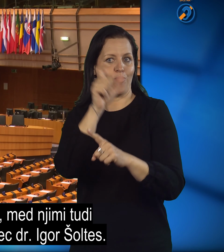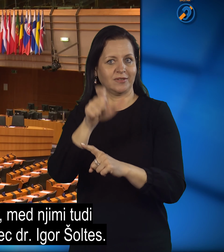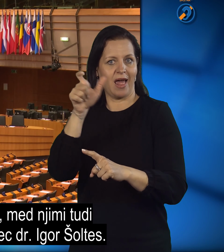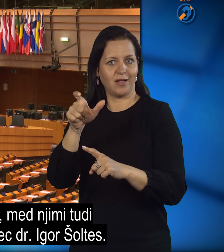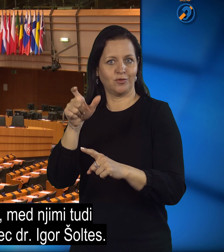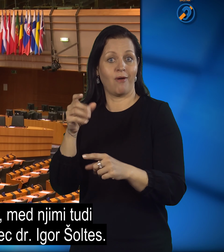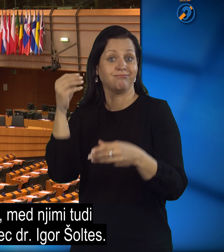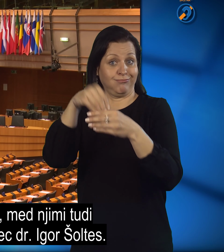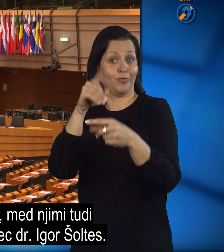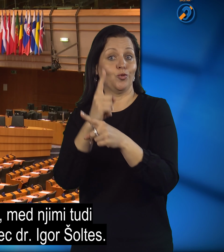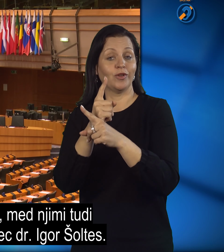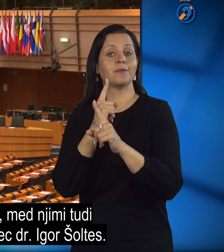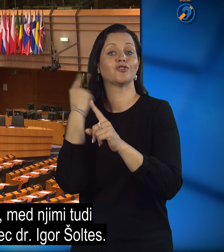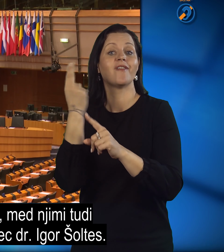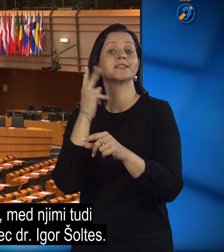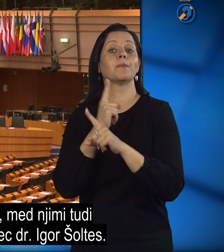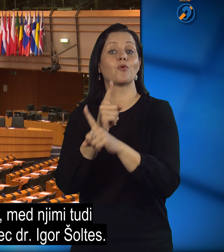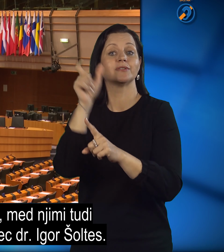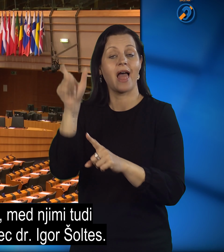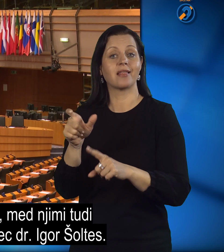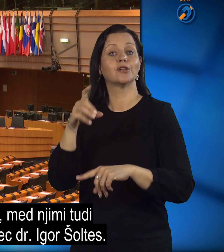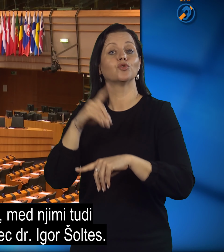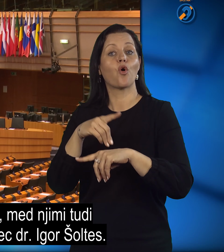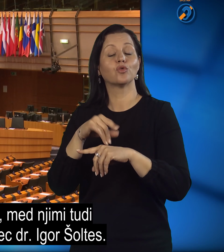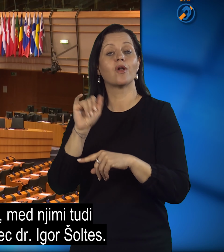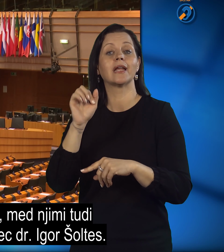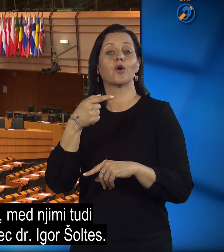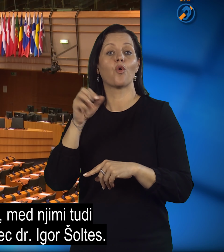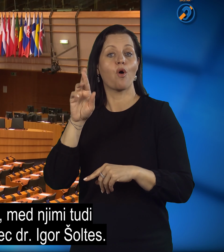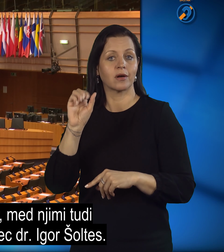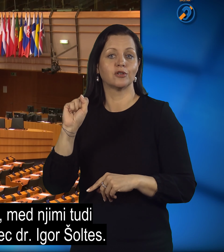med njimi tudi slovenski poslanec dr. Igor Šoltes.